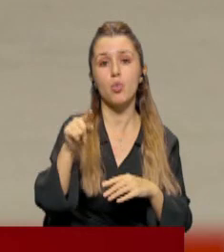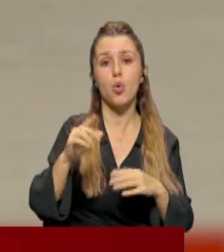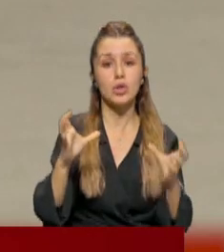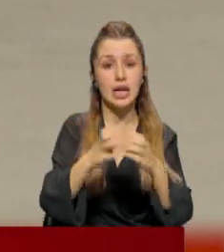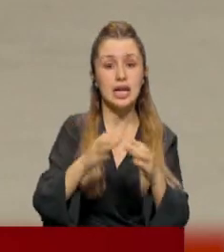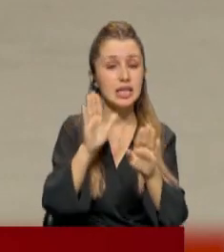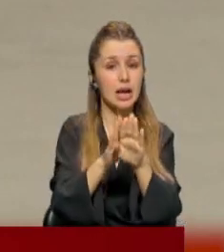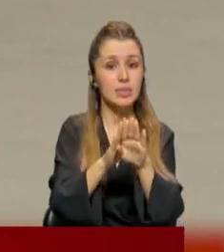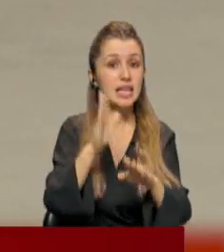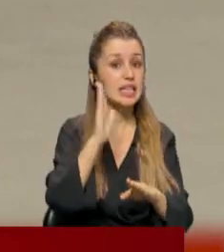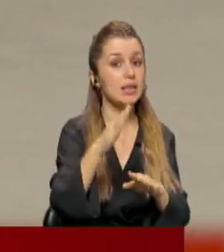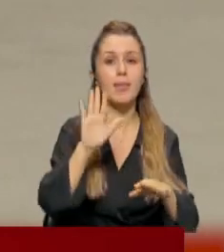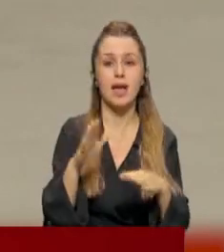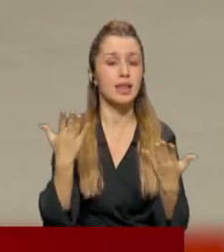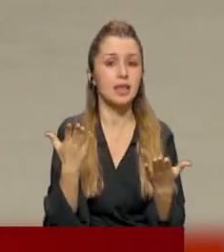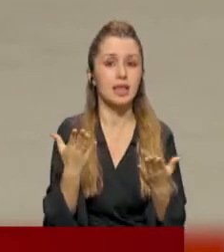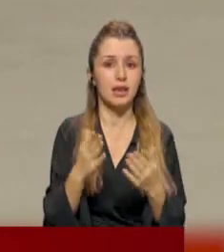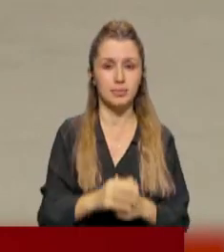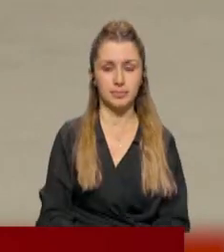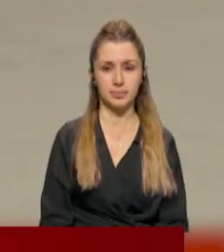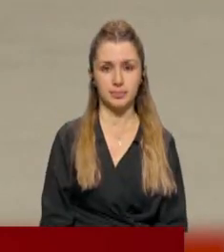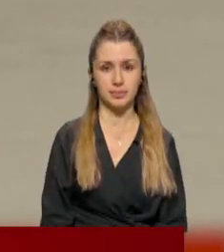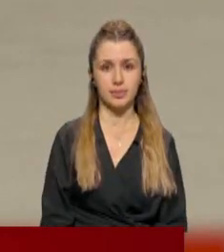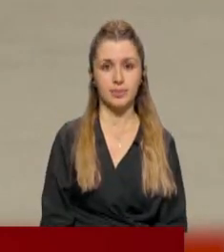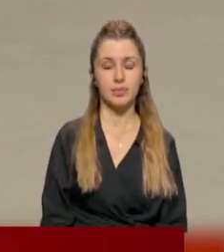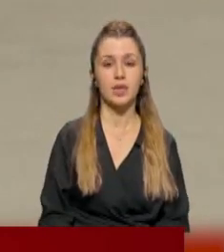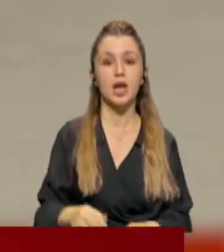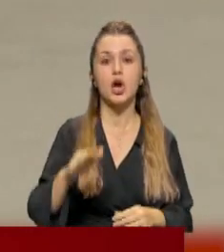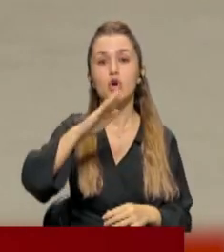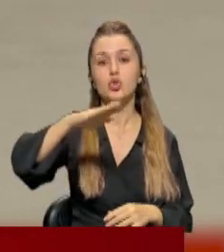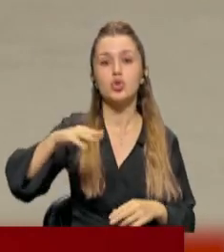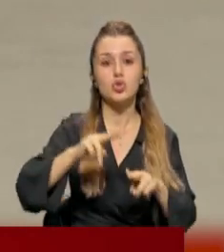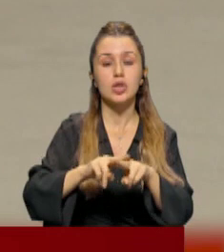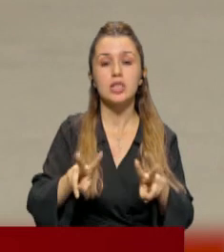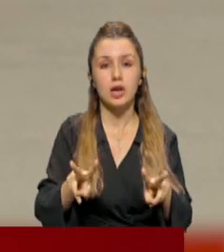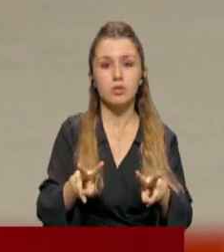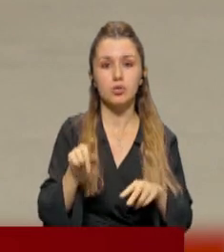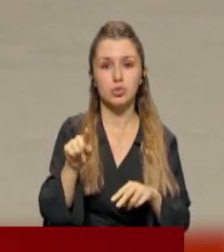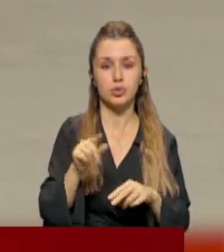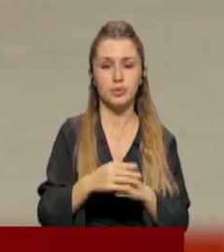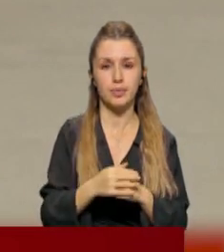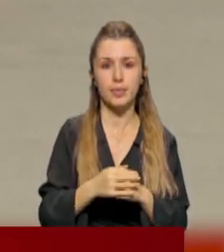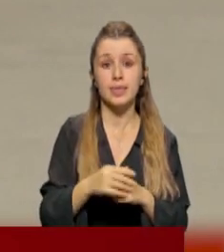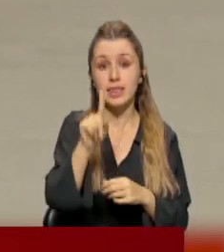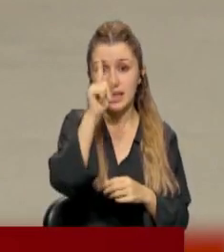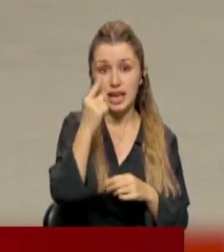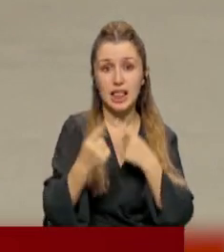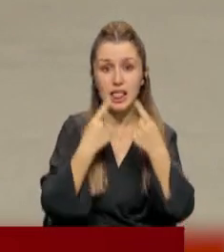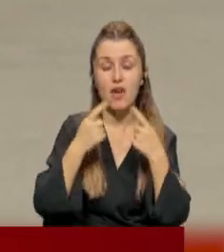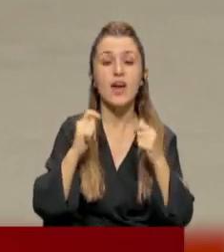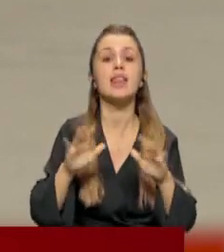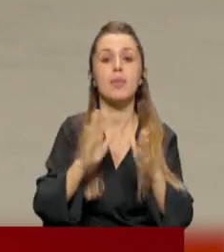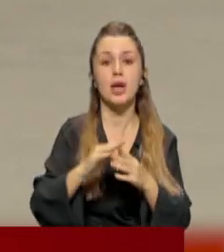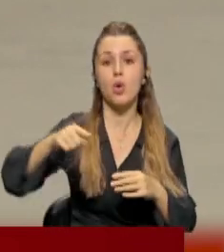tarikatın kapısını basmayan, ne Yusuf Ziya ne o çocuk tecavüzcüsü Kadir tek bir laf